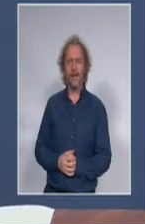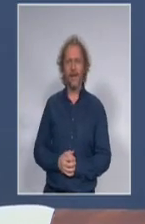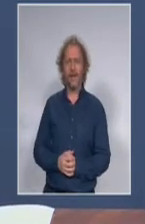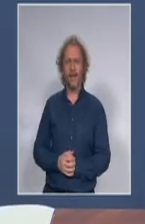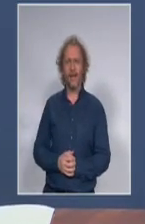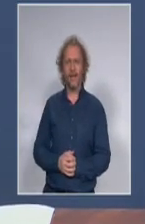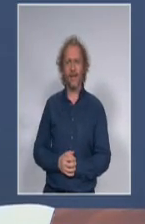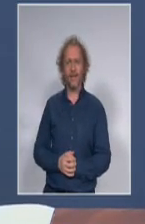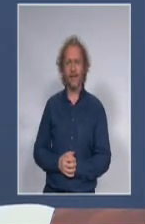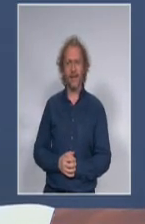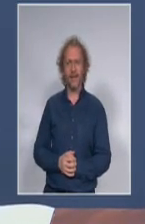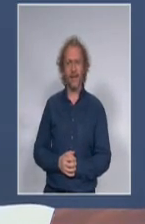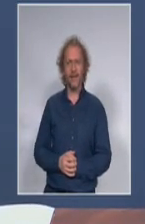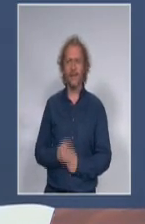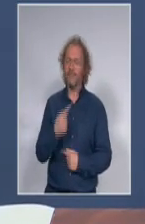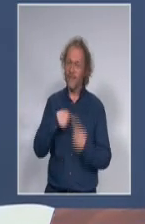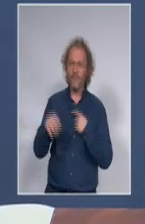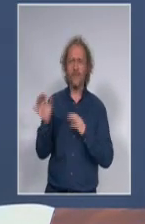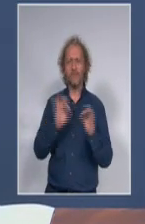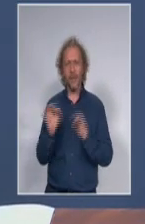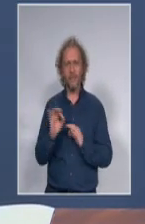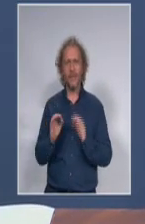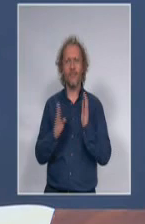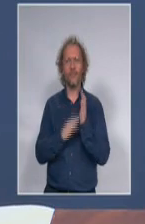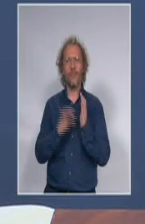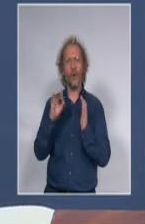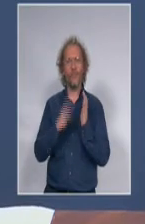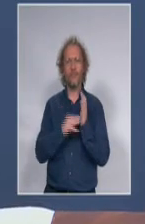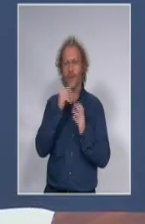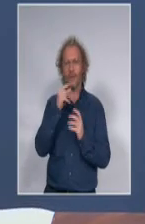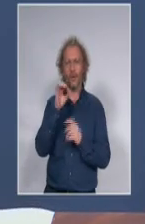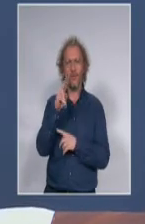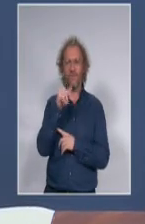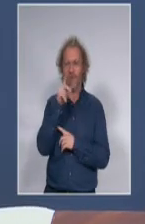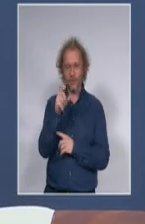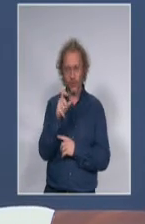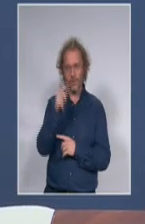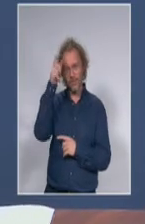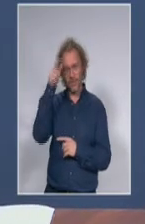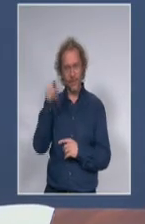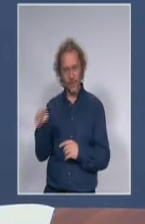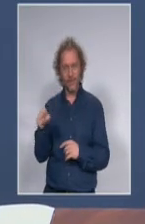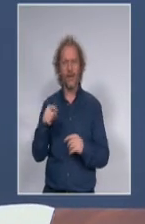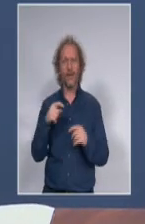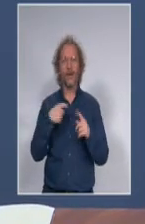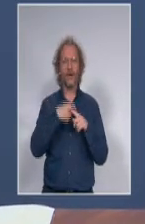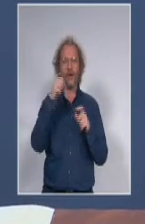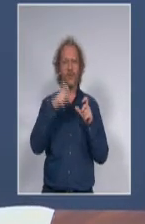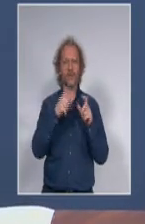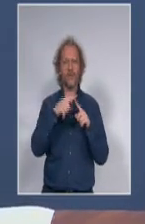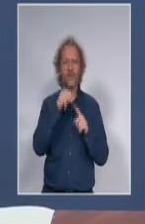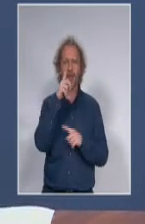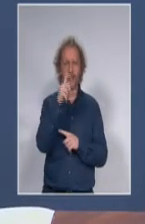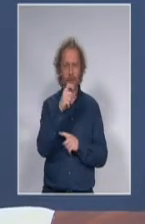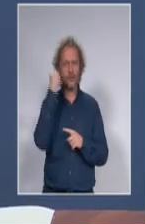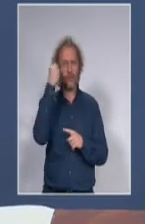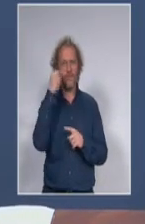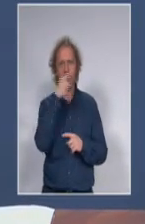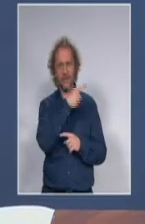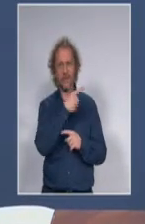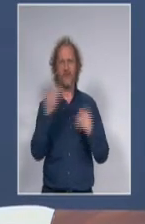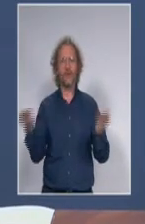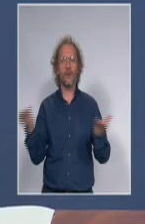i Momiroviću u Beogradu i Kostiću u Novom Sadu, dali su hotele sa 4 zvezdice da nam stoje na